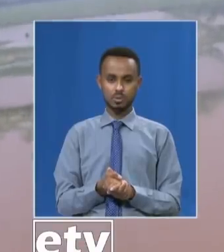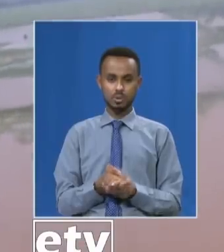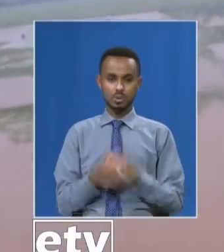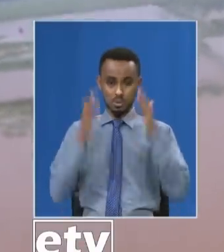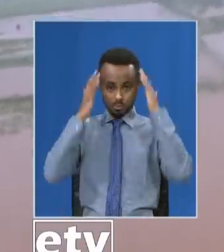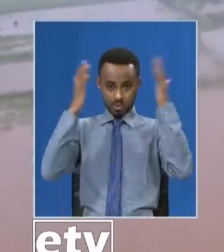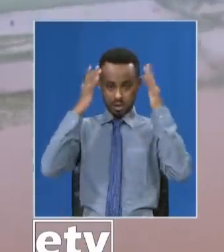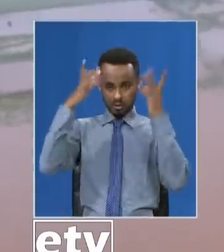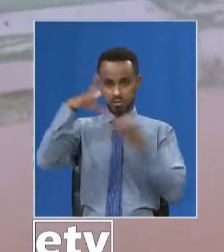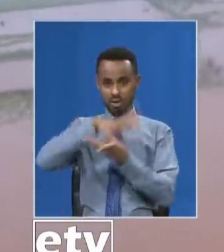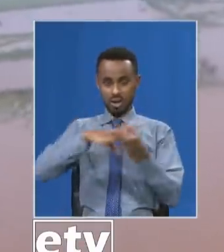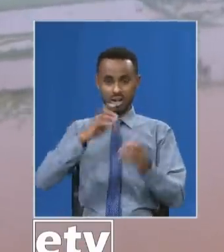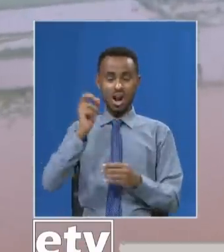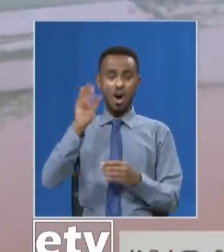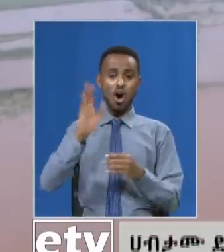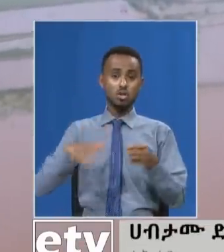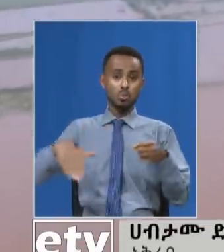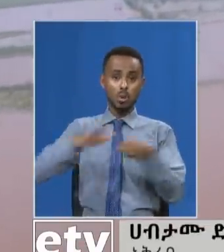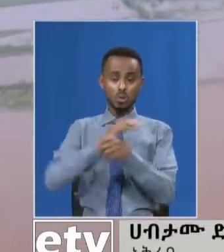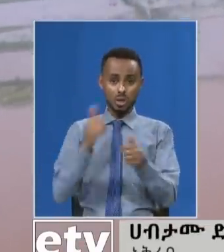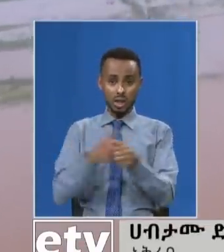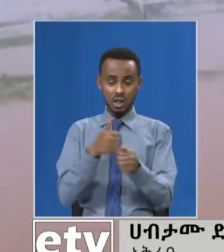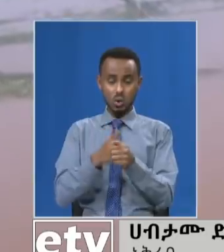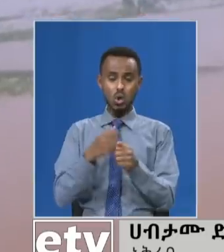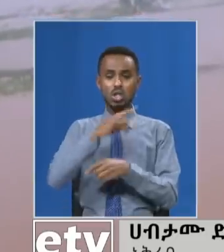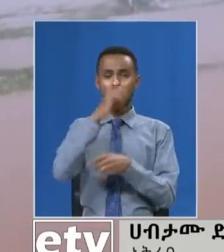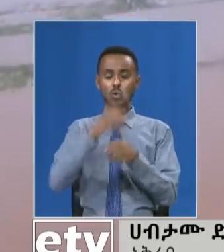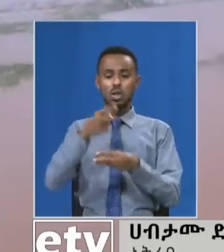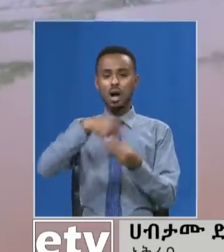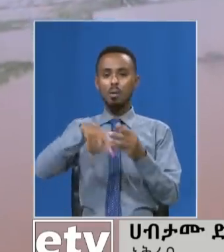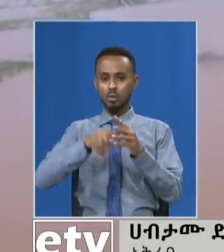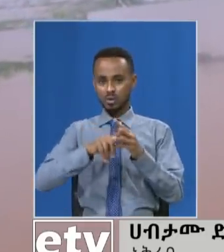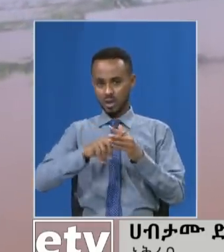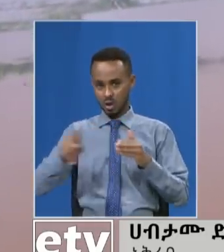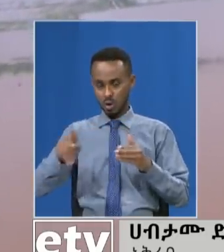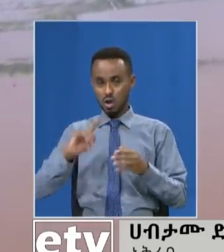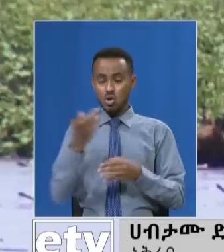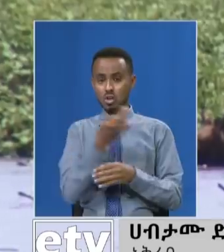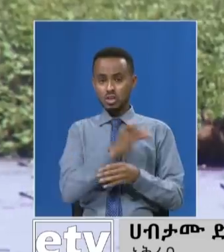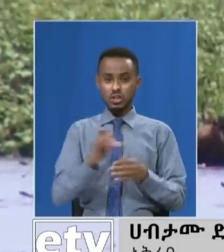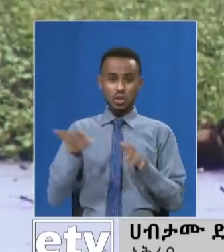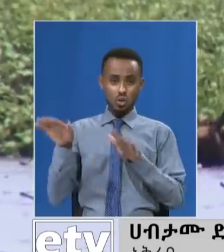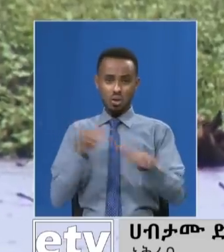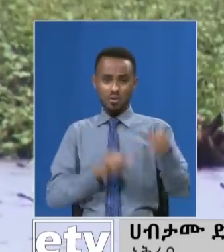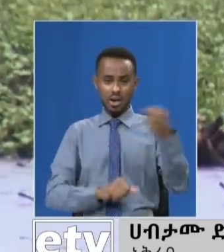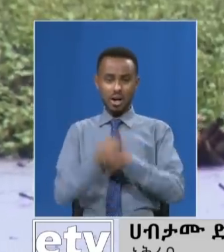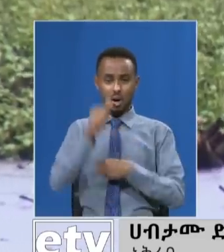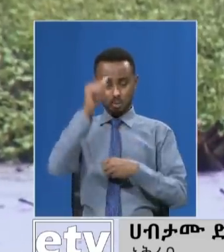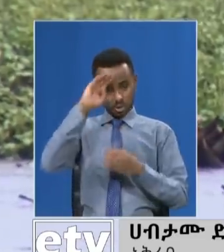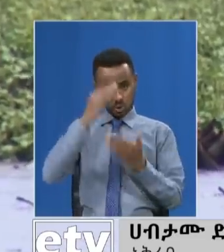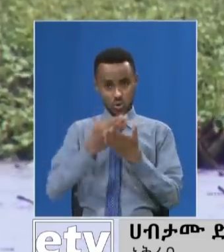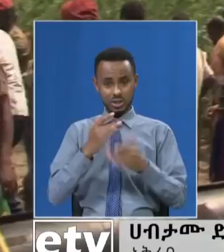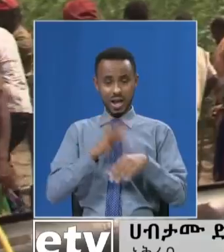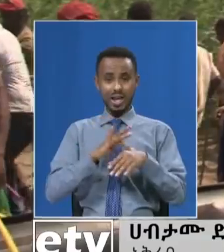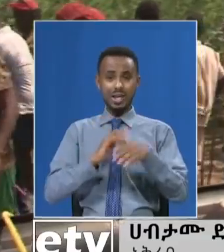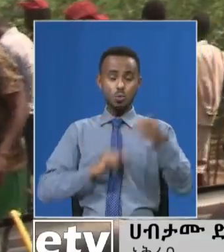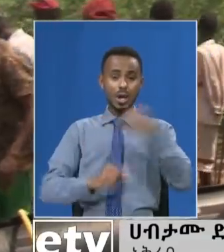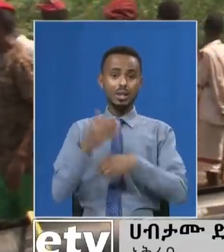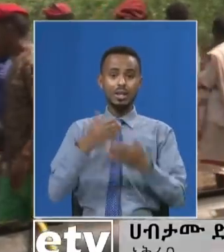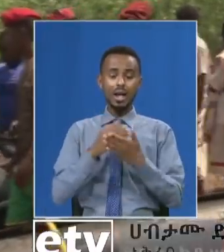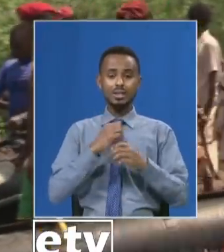በአፋር ክልል የዋሽ ወንዝ መሙላቱን ተከትሎ ዜጎች ከቀያቸው ተፈናቅለዋል። ይሁን እንጂ የጎርፍ አደጋው በሰው ህይወት ላይ ጉዳት